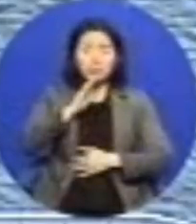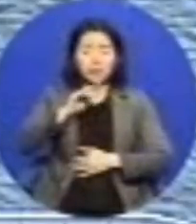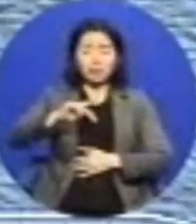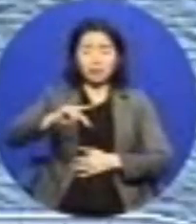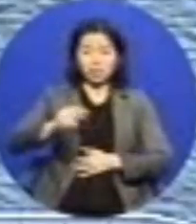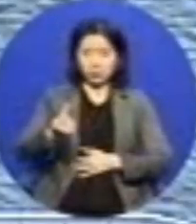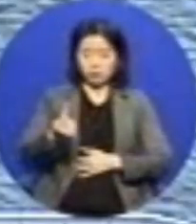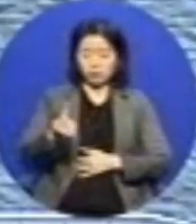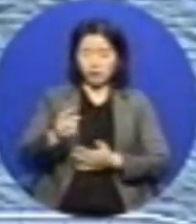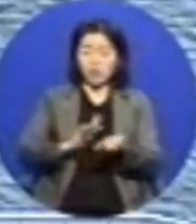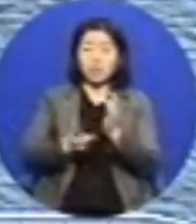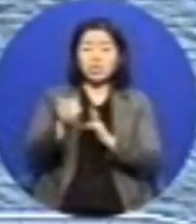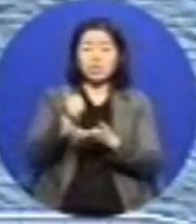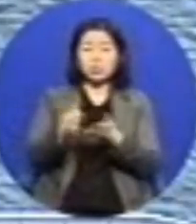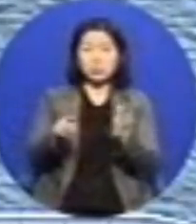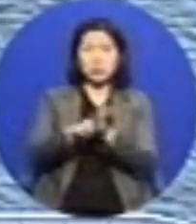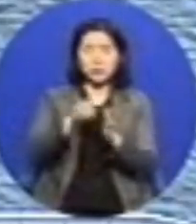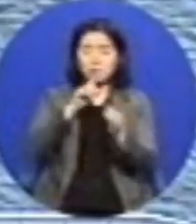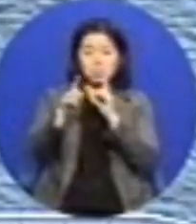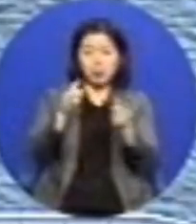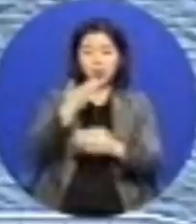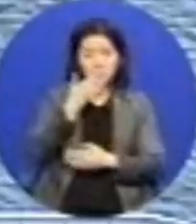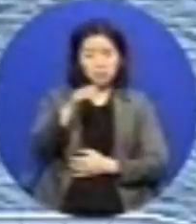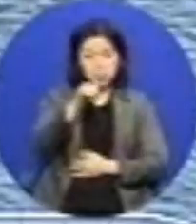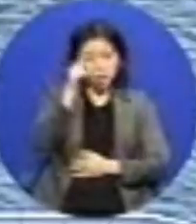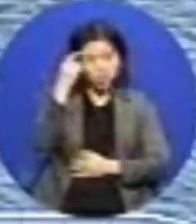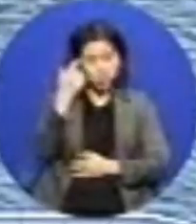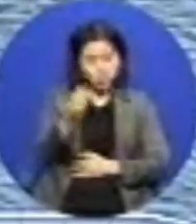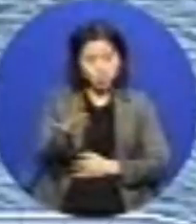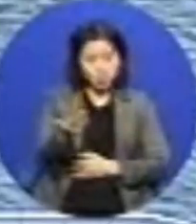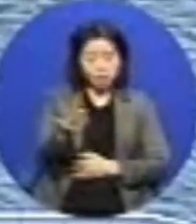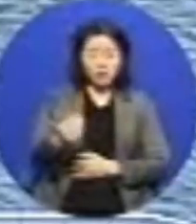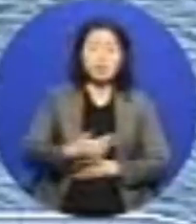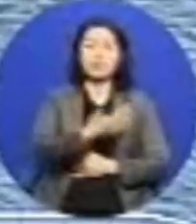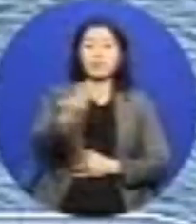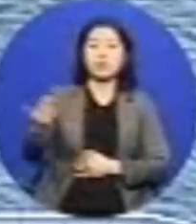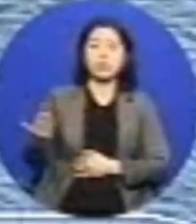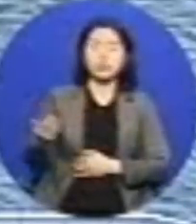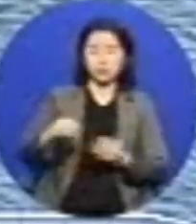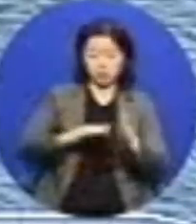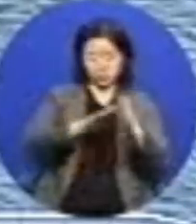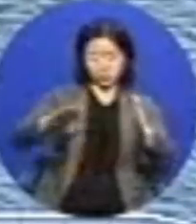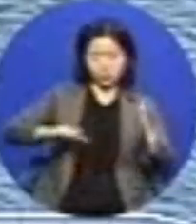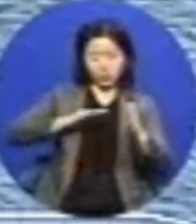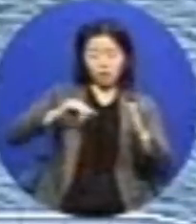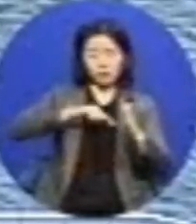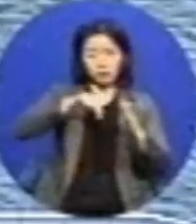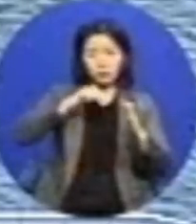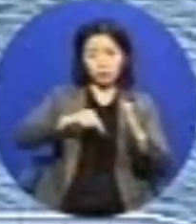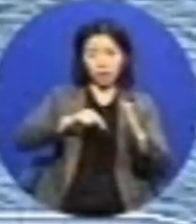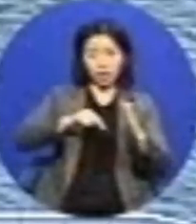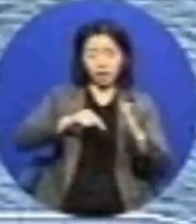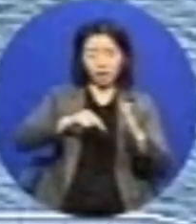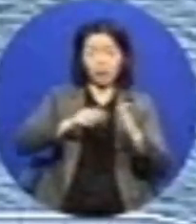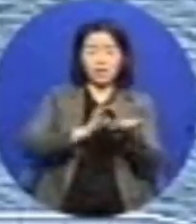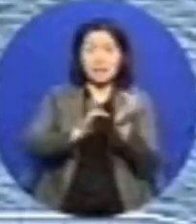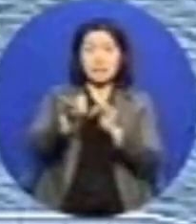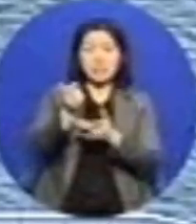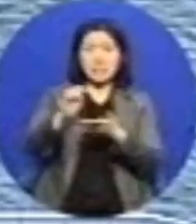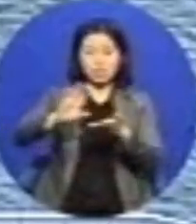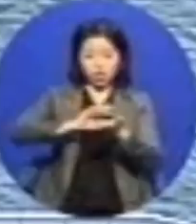믿는다고 말할 수가 있나요 여러분이 여러분의 가정 안에 정말 예수 그리스도로 인한 변화가